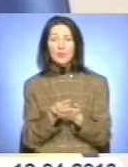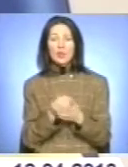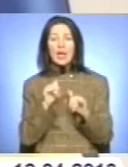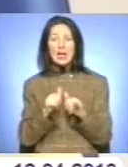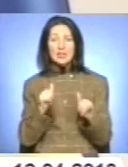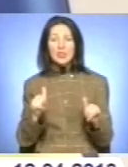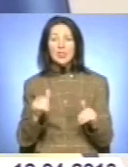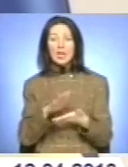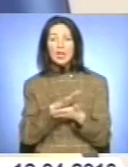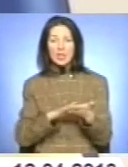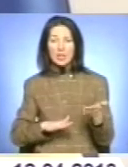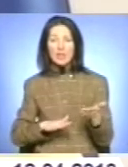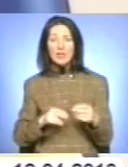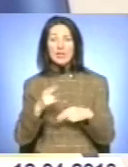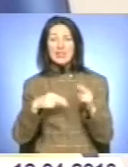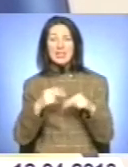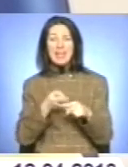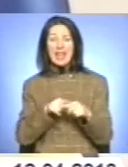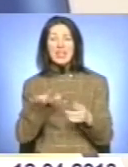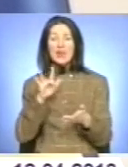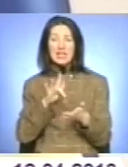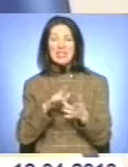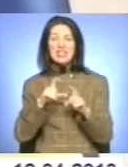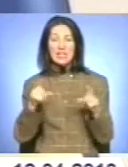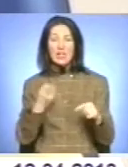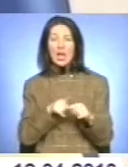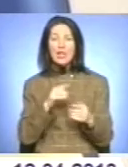развитие, дальнейшее строительство этого центра. Это приблизительно